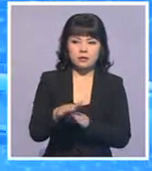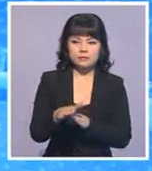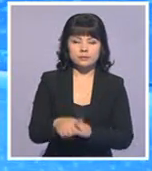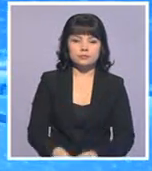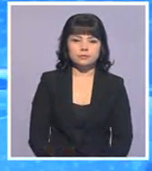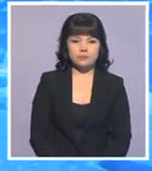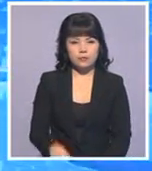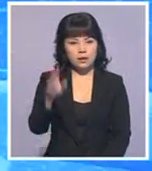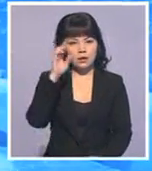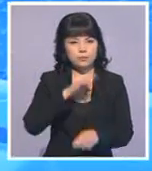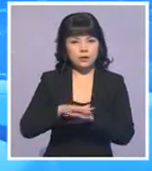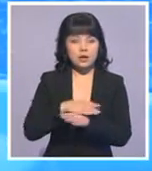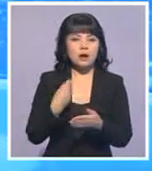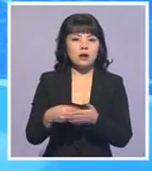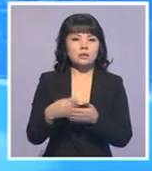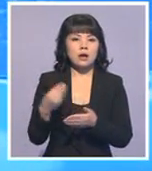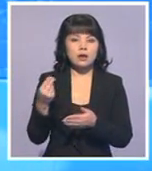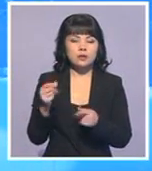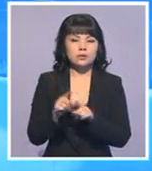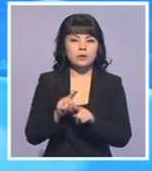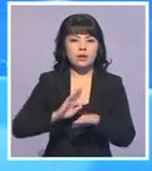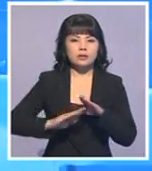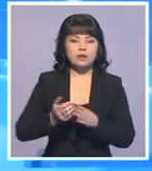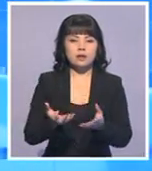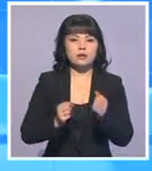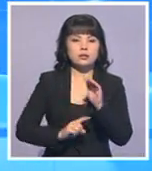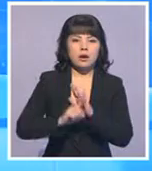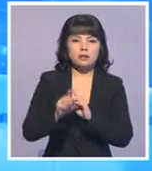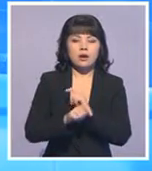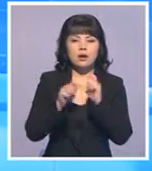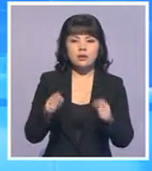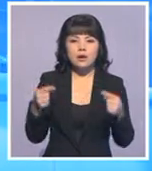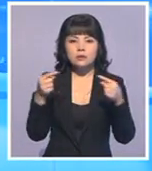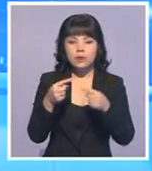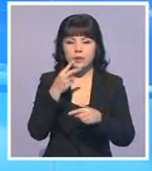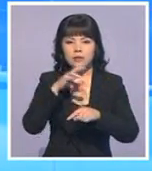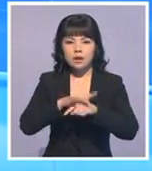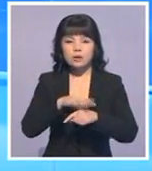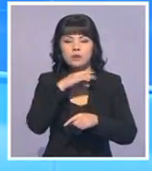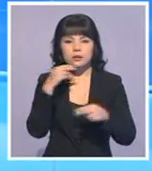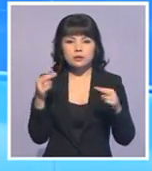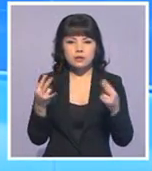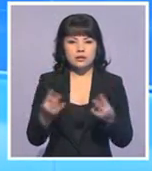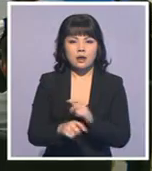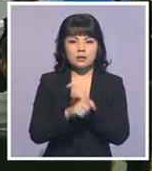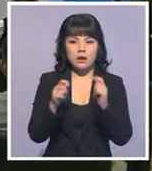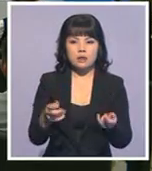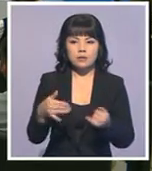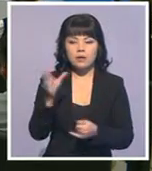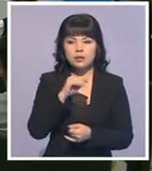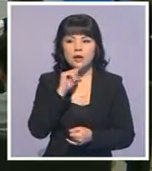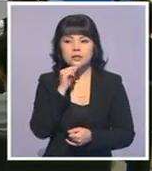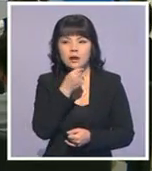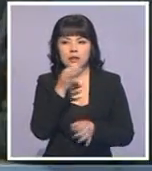Мемлекет қаржысы ұстағанның қолында, тістегеннің аузында кетпей, діттеген жеріне дәл жету керек. Үкімет тиынға тіс сындыратын үнемшіл болуы тиіс